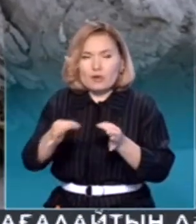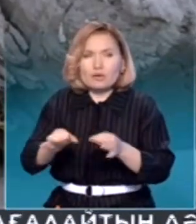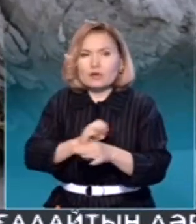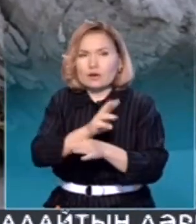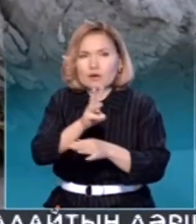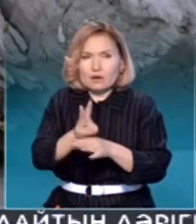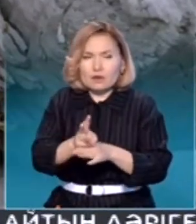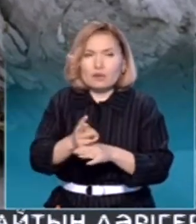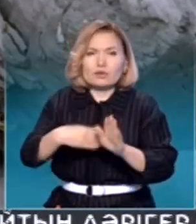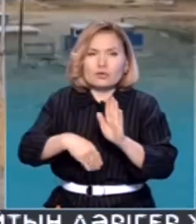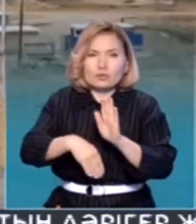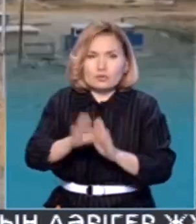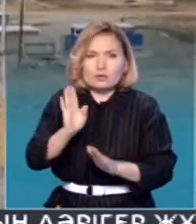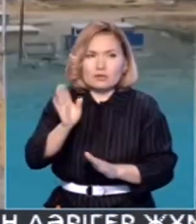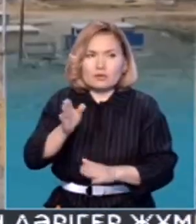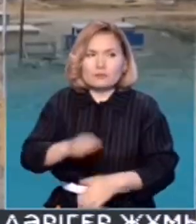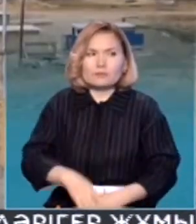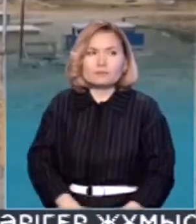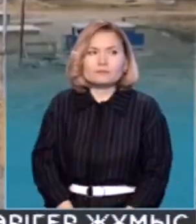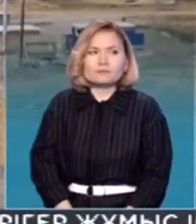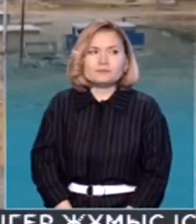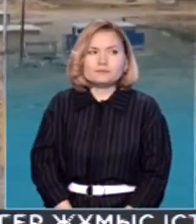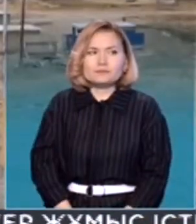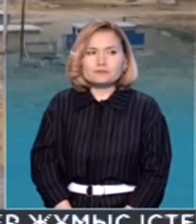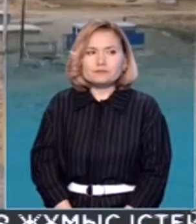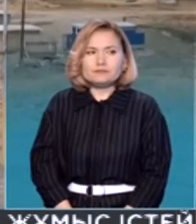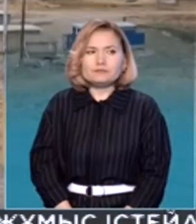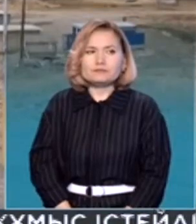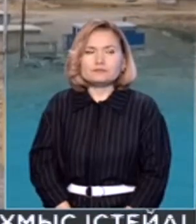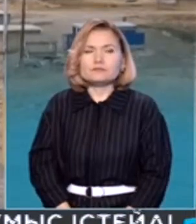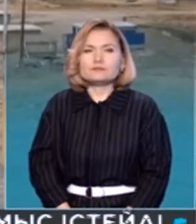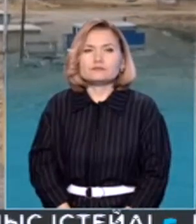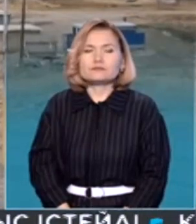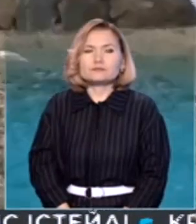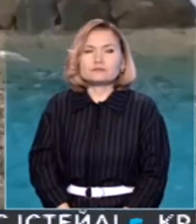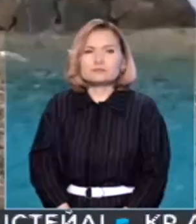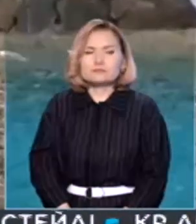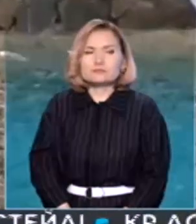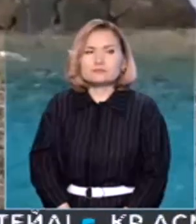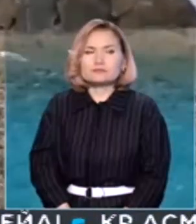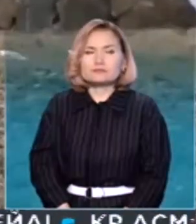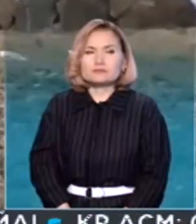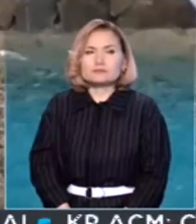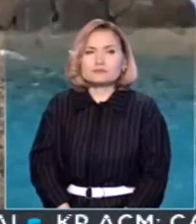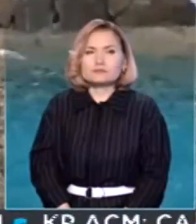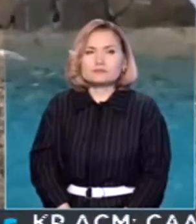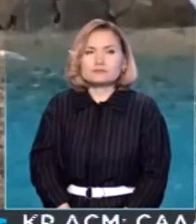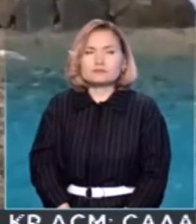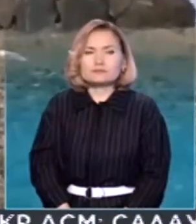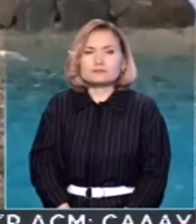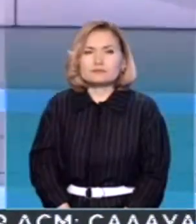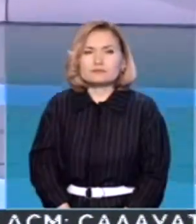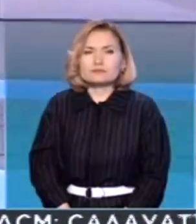жағдайы жақсаратын сыңайлы. Ержан Жақып, Серік Нұртаза, Қазақстан ұлттық арнасы, Абай облысы.